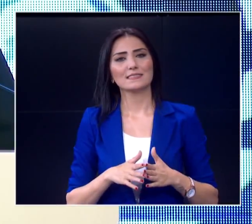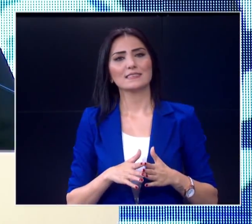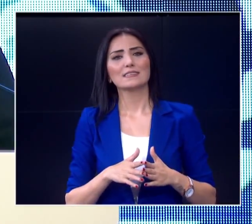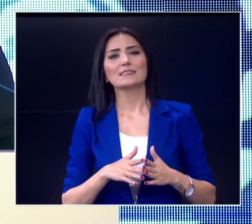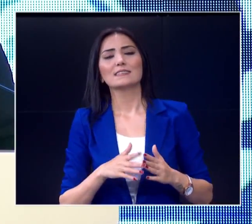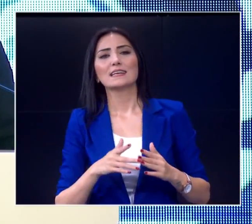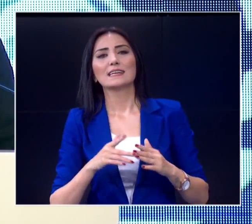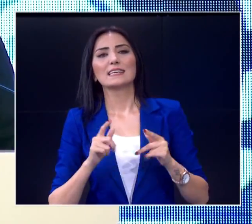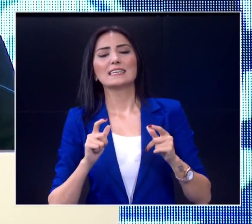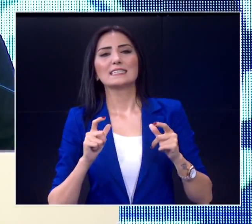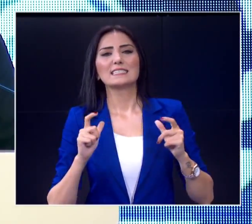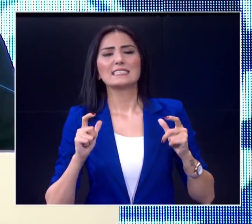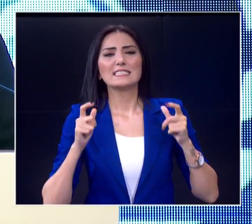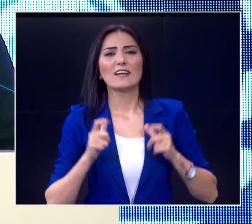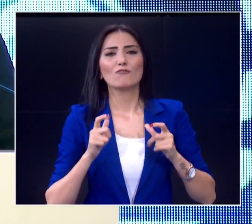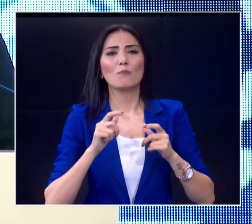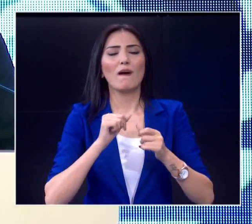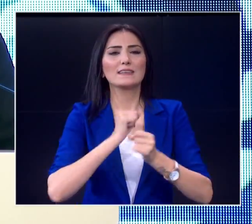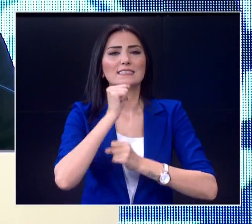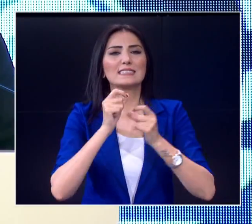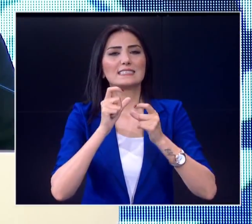Savunma sanayinde böyle.